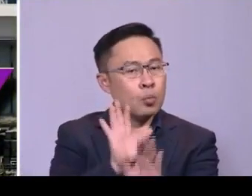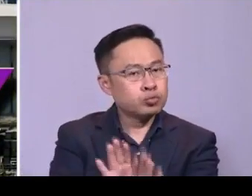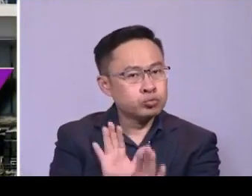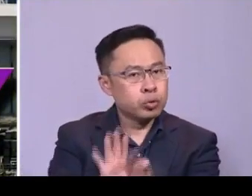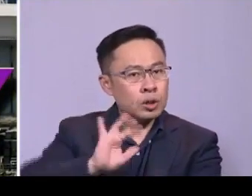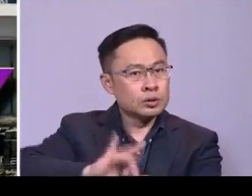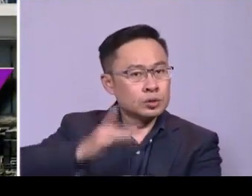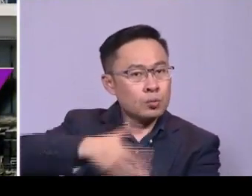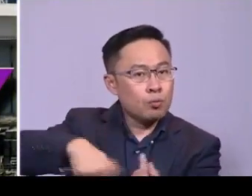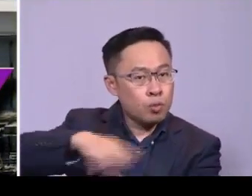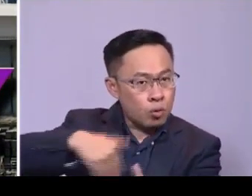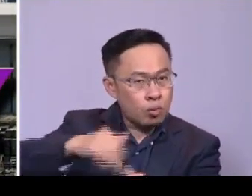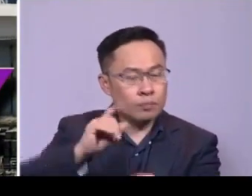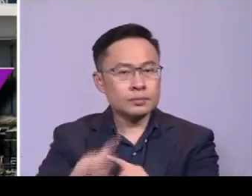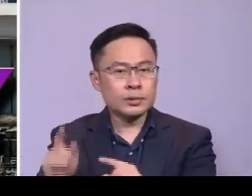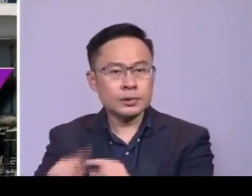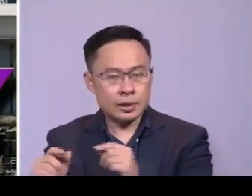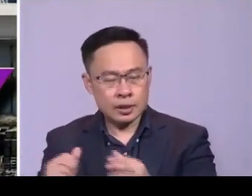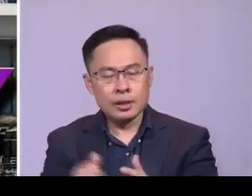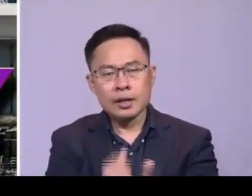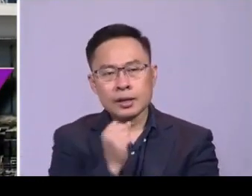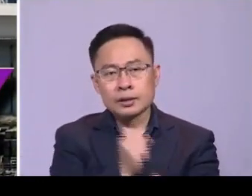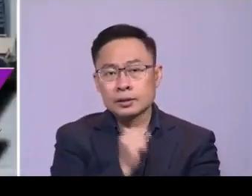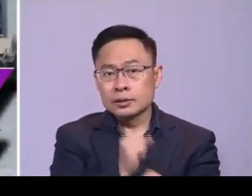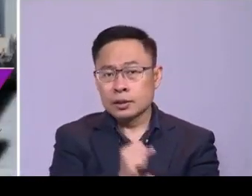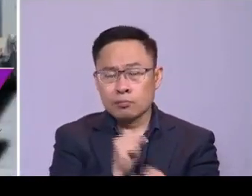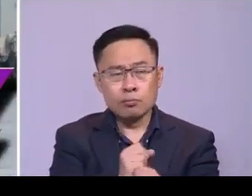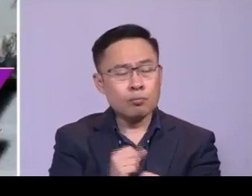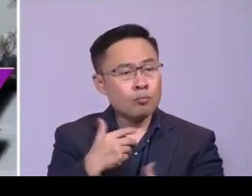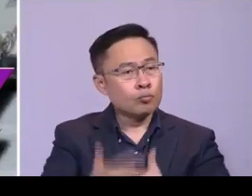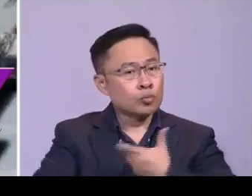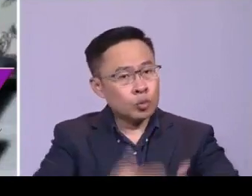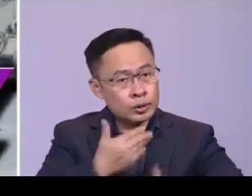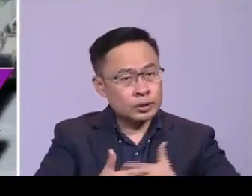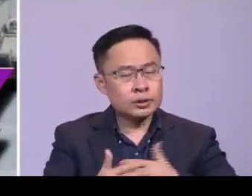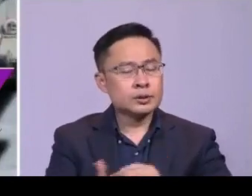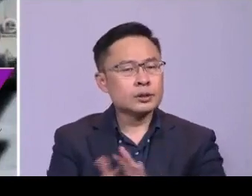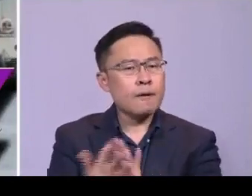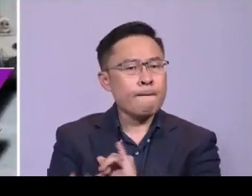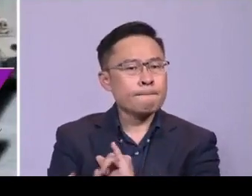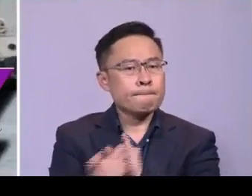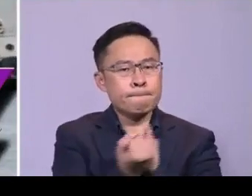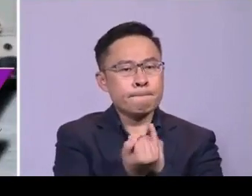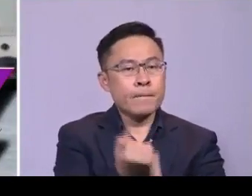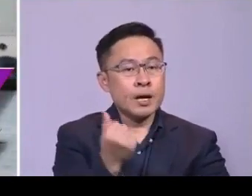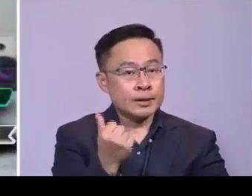แปลงโดยไม่ละทิ้งแนวทางการดำเนินธุรกิจที่เป็นมิตรกับสิ่งแวดล้อมและสร้างสมดุลกันในทุกด้านค่ะ